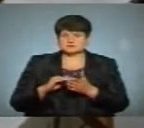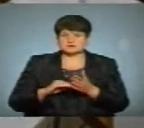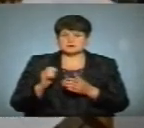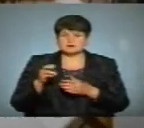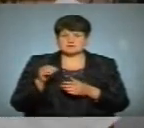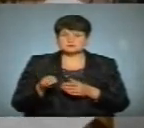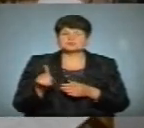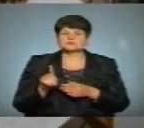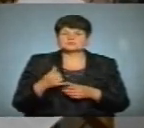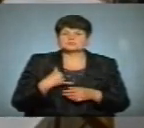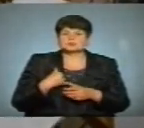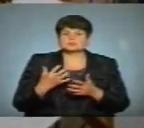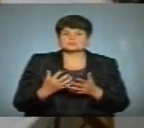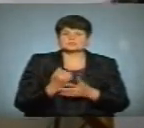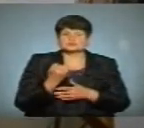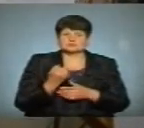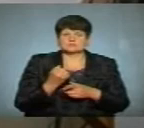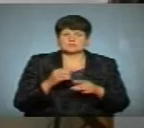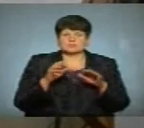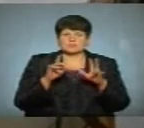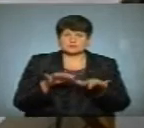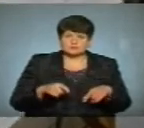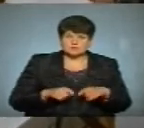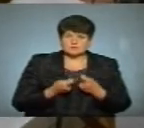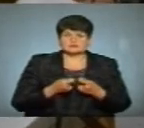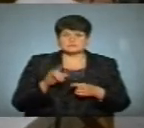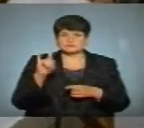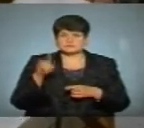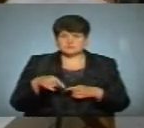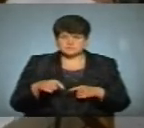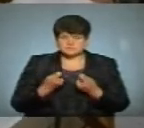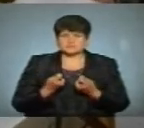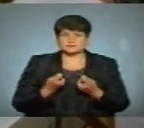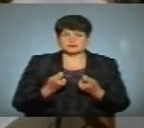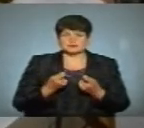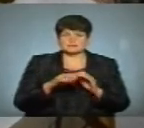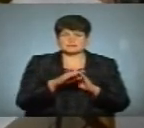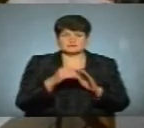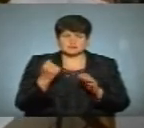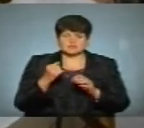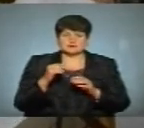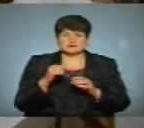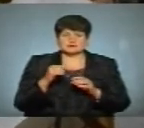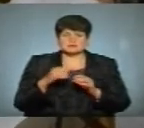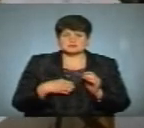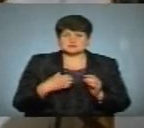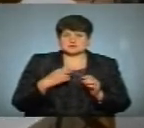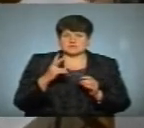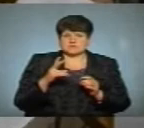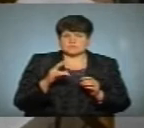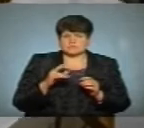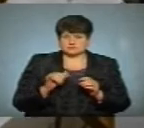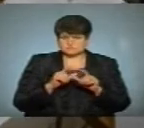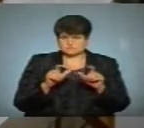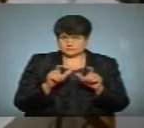нас вийшло зі строю. Комп'ютери, вікна, і визвали страхового агента, який ми застрахували приміщення, це теж